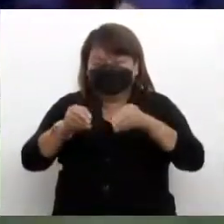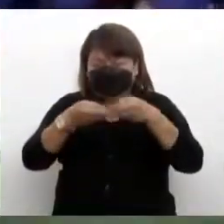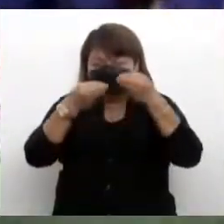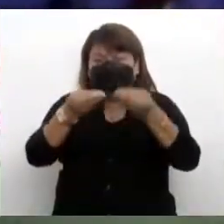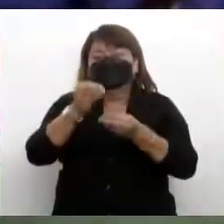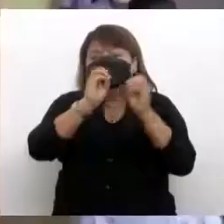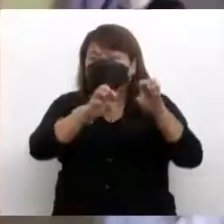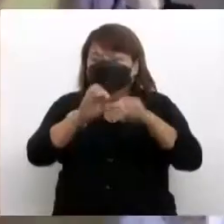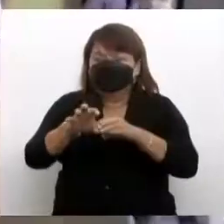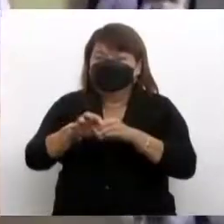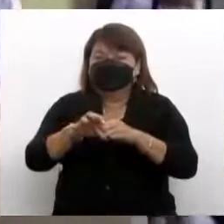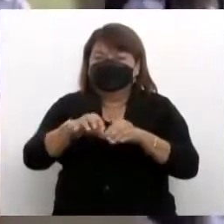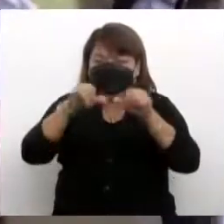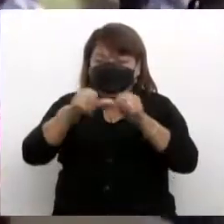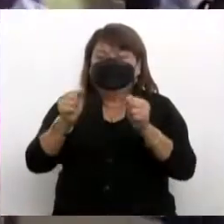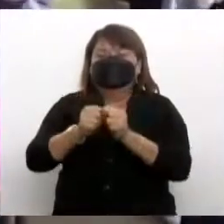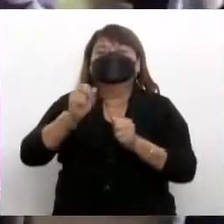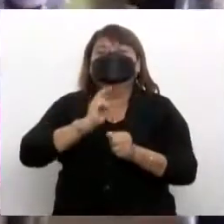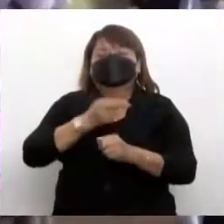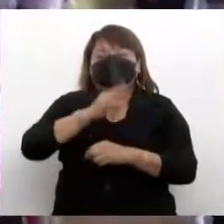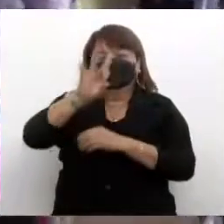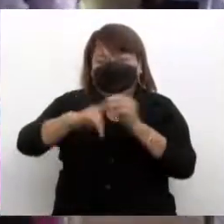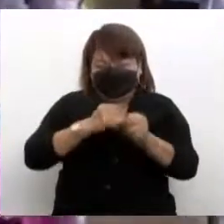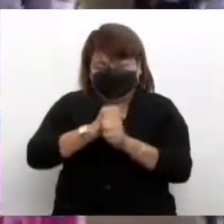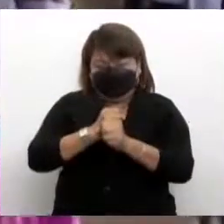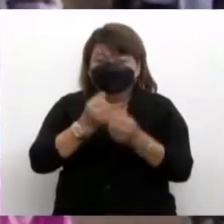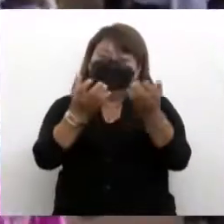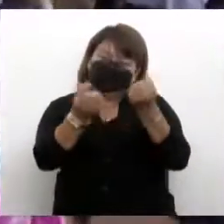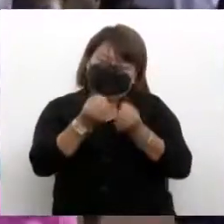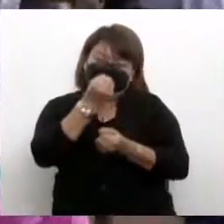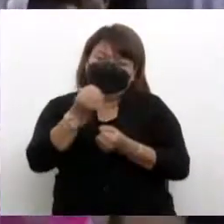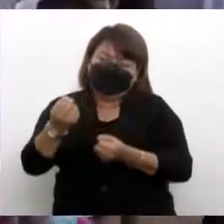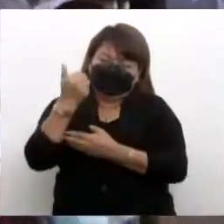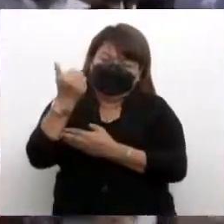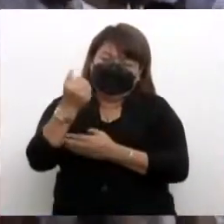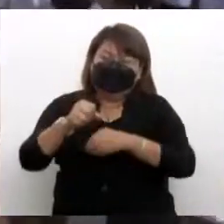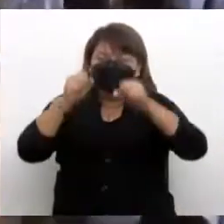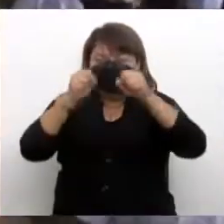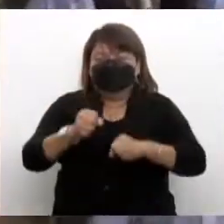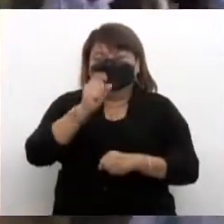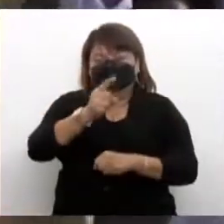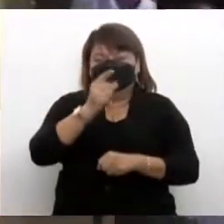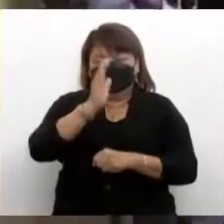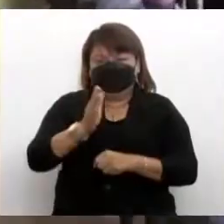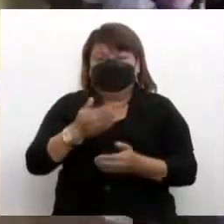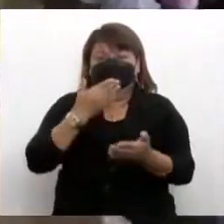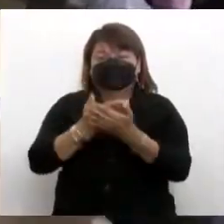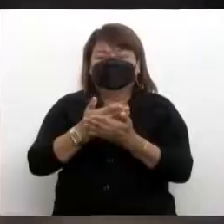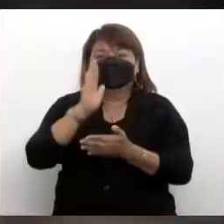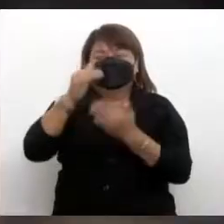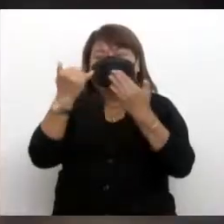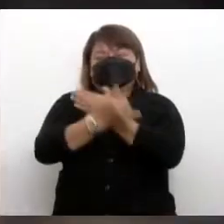ถ้าเขาอยู่กับเรา8ปีค่ะเขาก็ได้สิ่งที่ดีงามแล้วเขาสามารถเป็นคนดีของประเทศต่อไปอะค่ะสาม